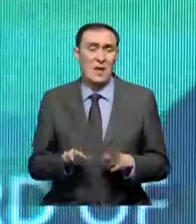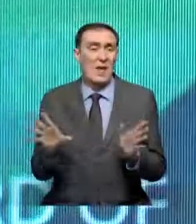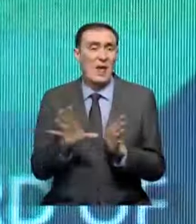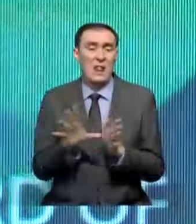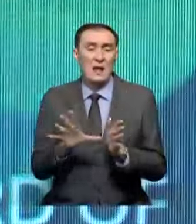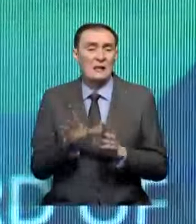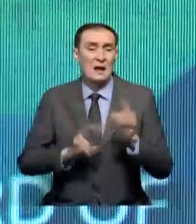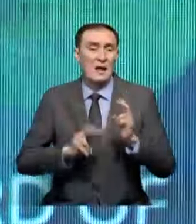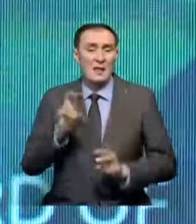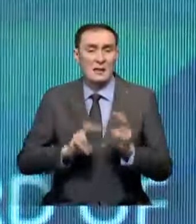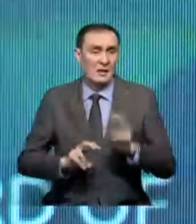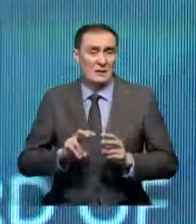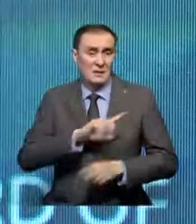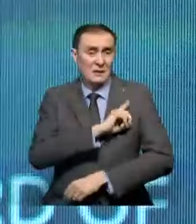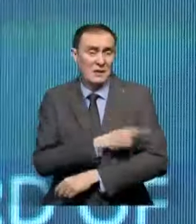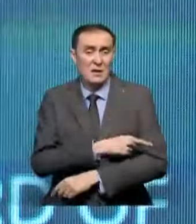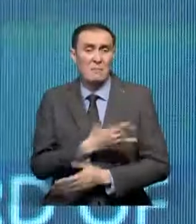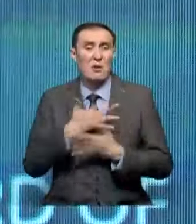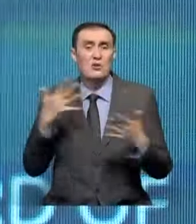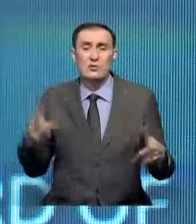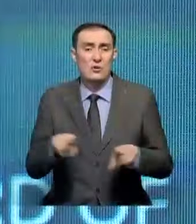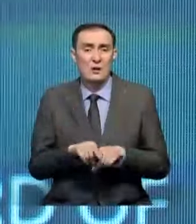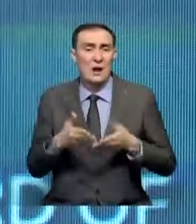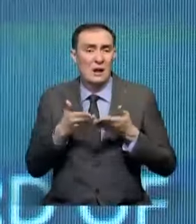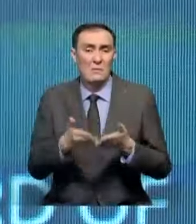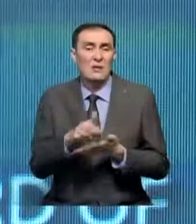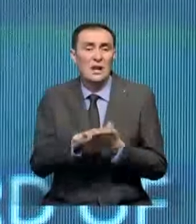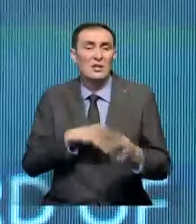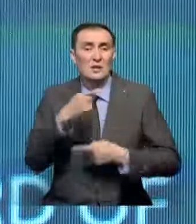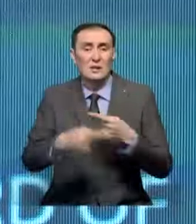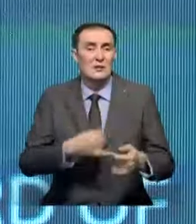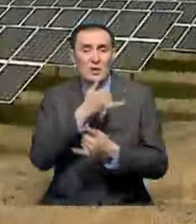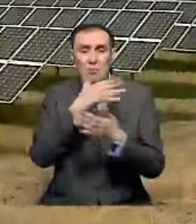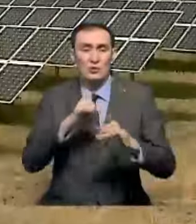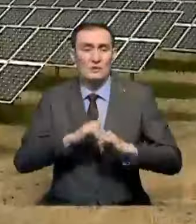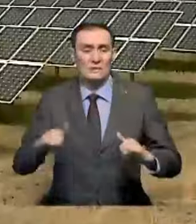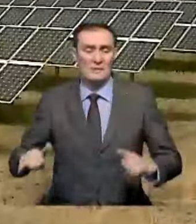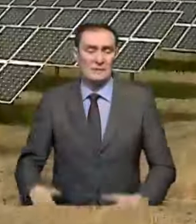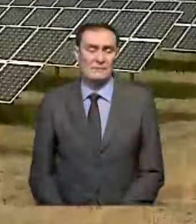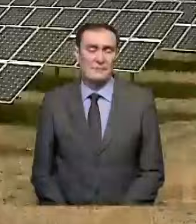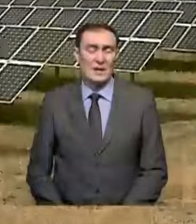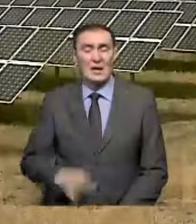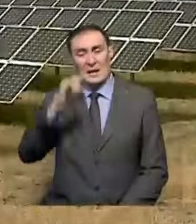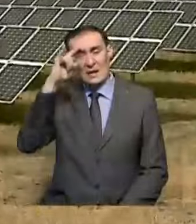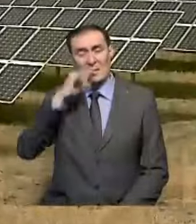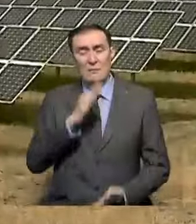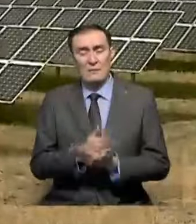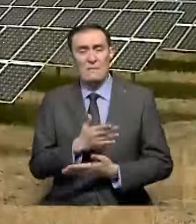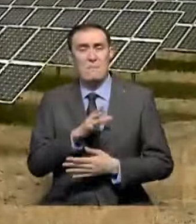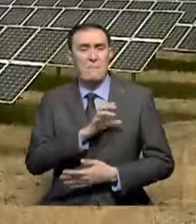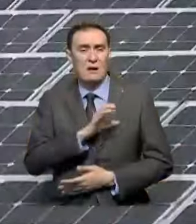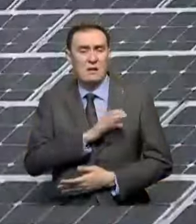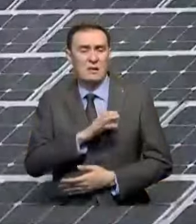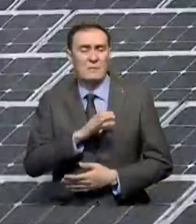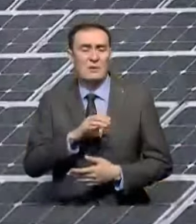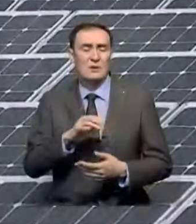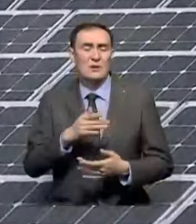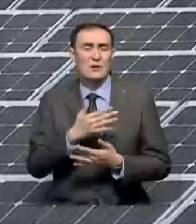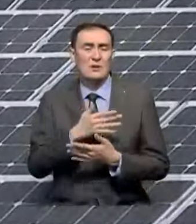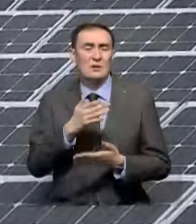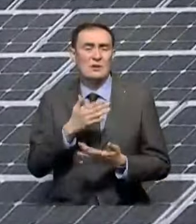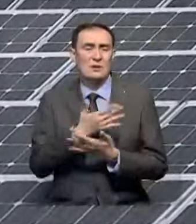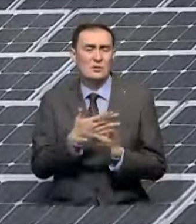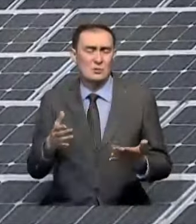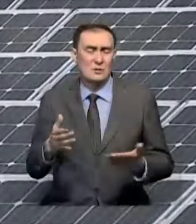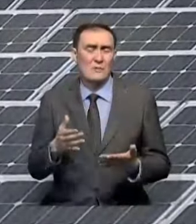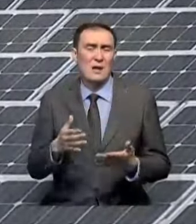электроэнергетика Да как большой корабль не сможет плыть дальше Казахстан обладает богатыми ресурсами возобновляемой энергии